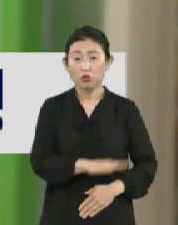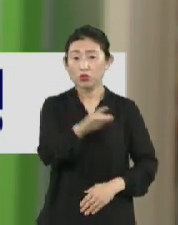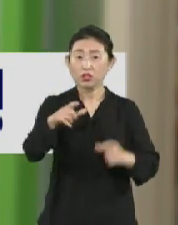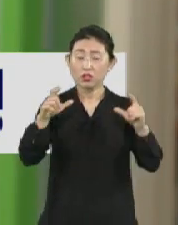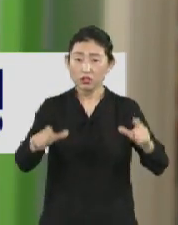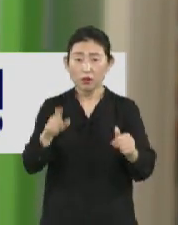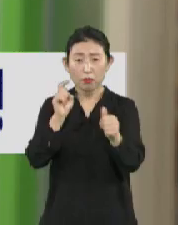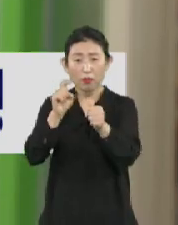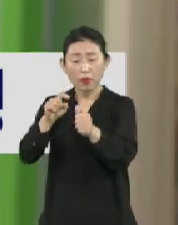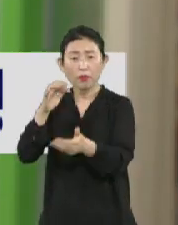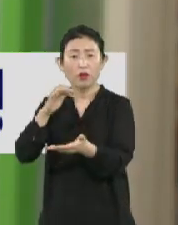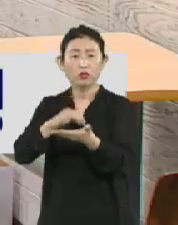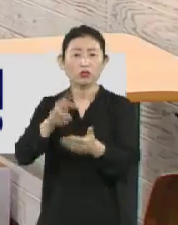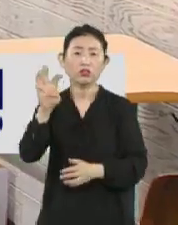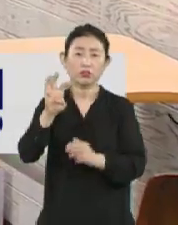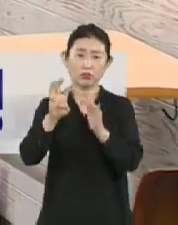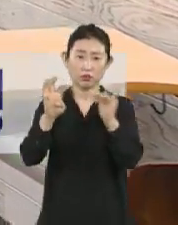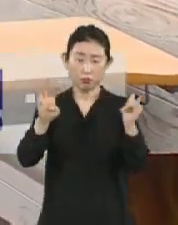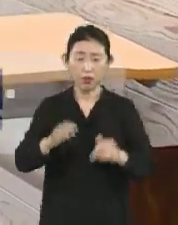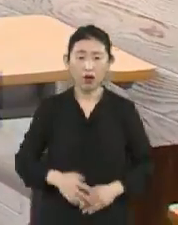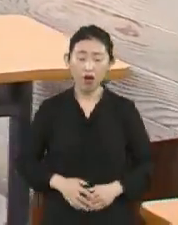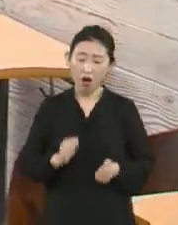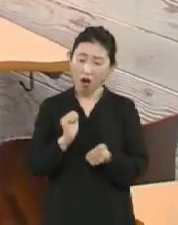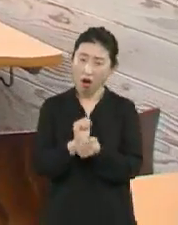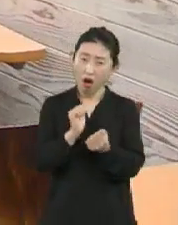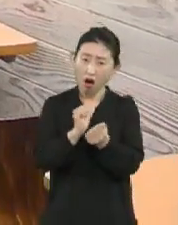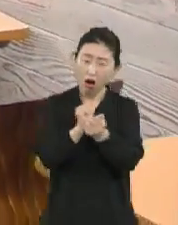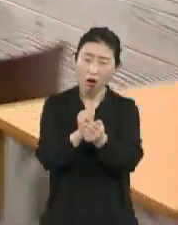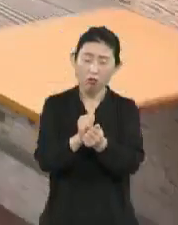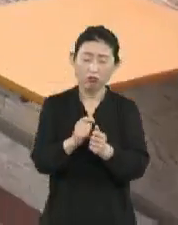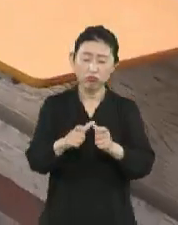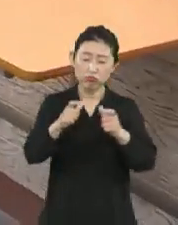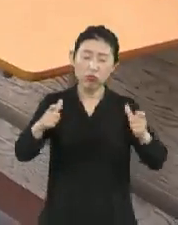충남에서 오늘만 30명 가까이 확진되면서 집단 발생